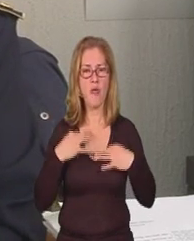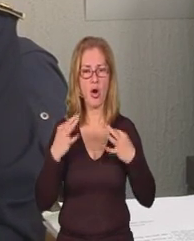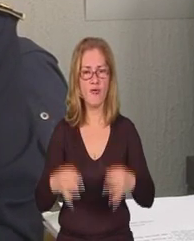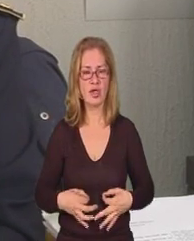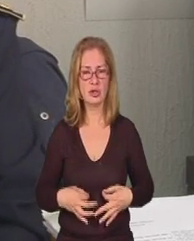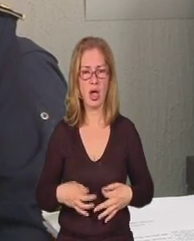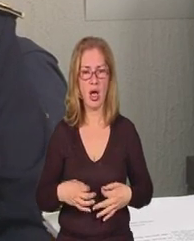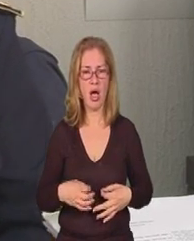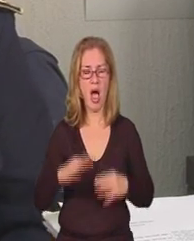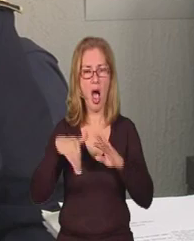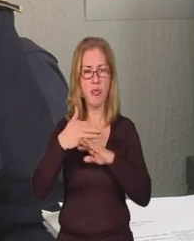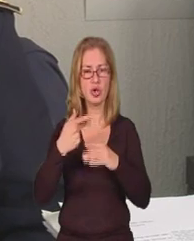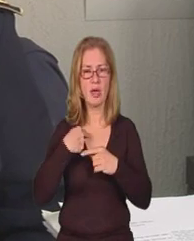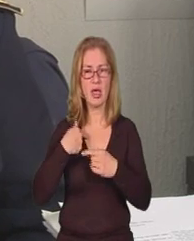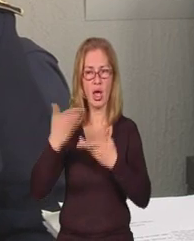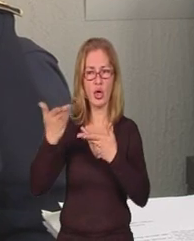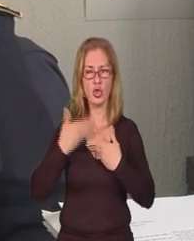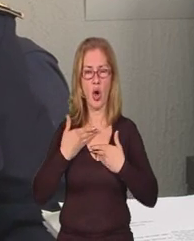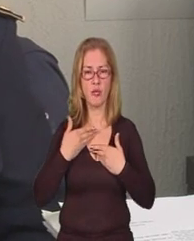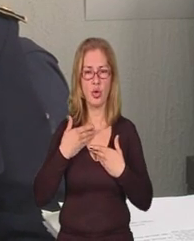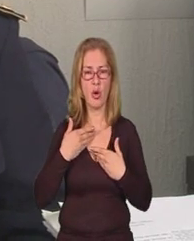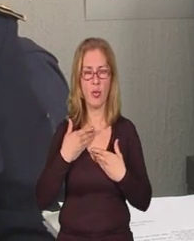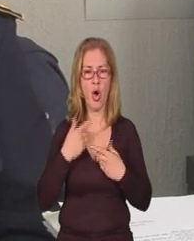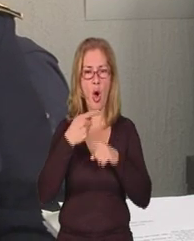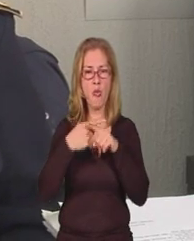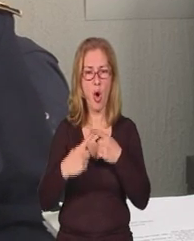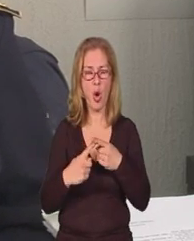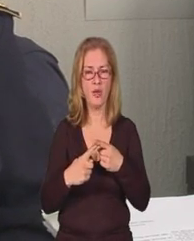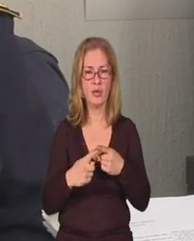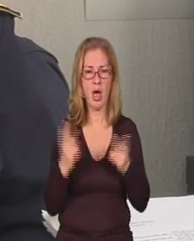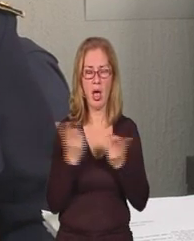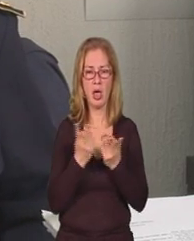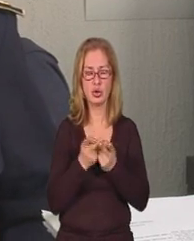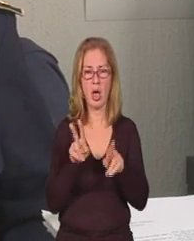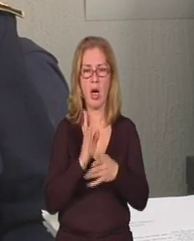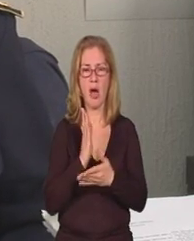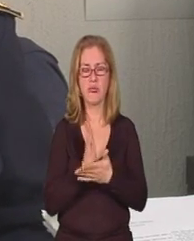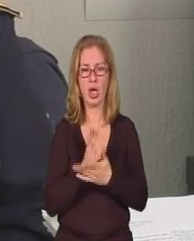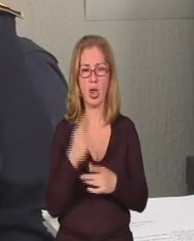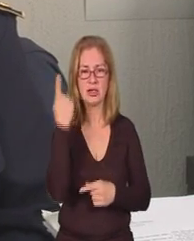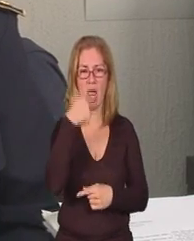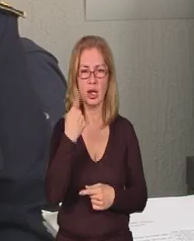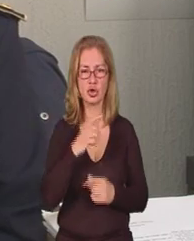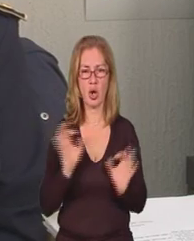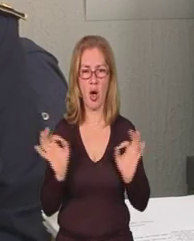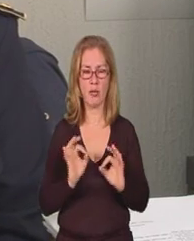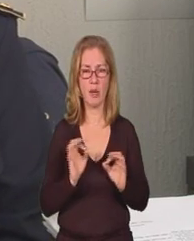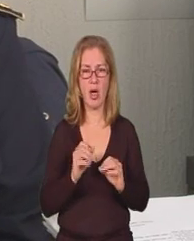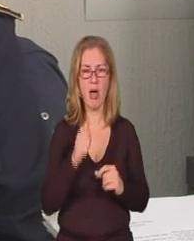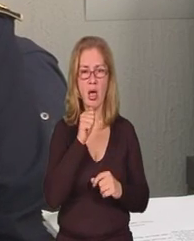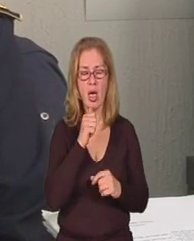profesionalcima, a onda mi od njih dobijemo tu polovnu opremu. Tako je bilo i sa ličnom opremom i